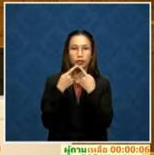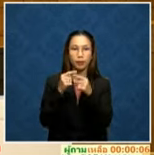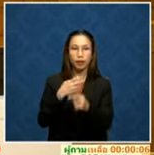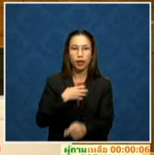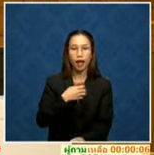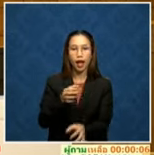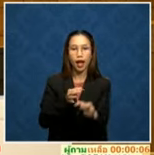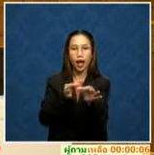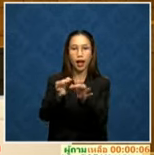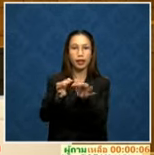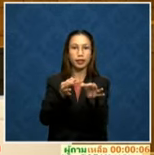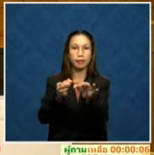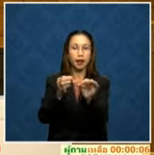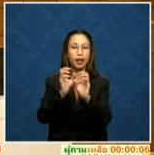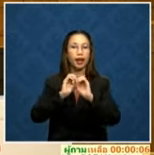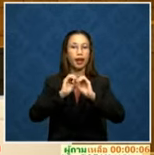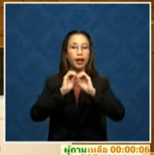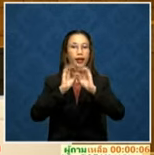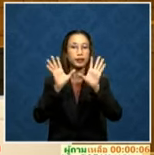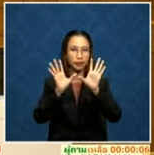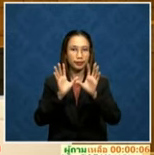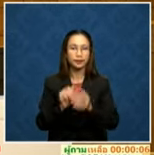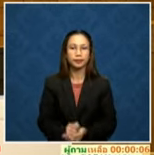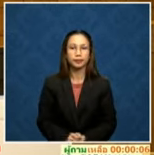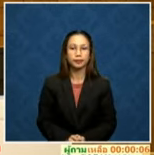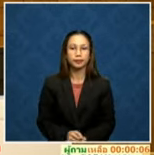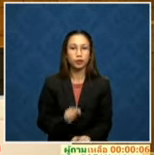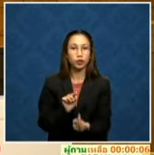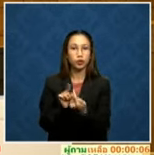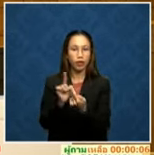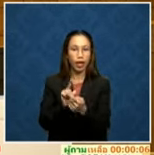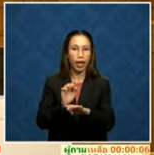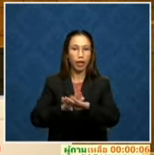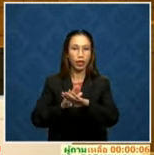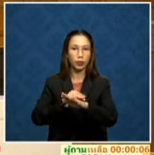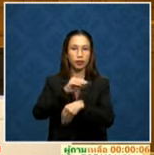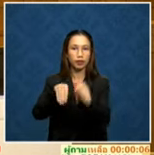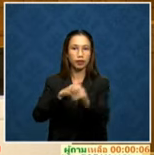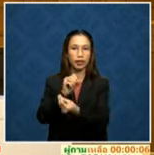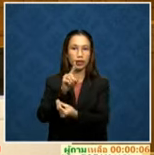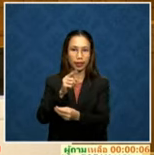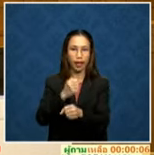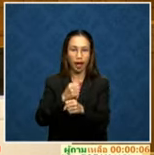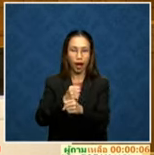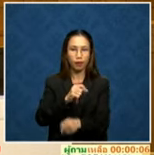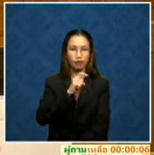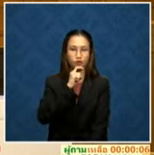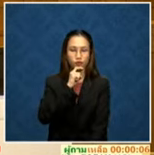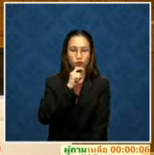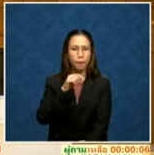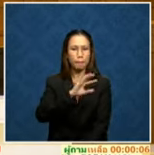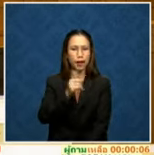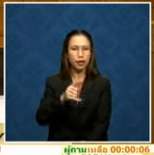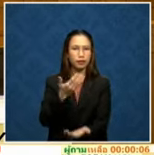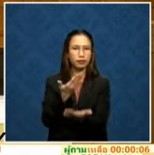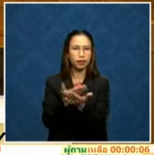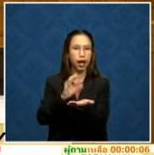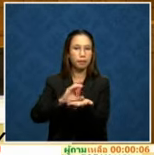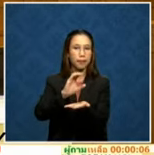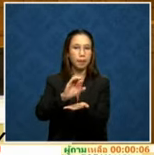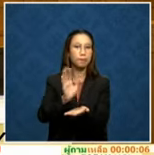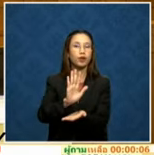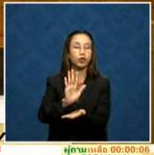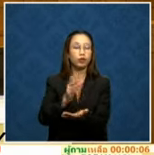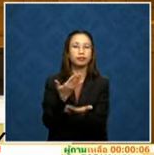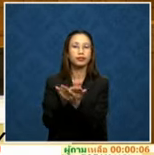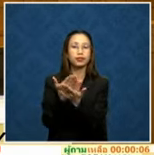ikiวามกระจ่างกัท่าน Simonchicสepyสômครั เรองของกกท้นเศรฐกิ เรากยทำอยต่อเนื่องนะครับบางอย่างไมต้ใช้งานประมาณก็ได้นะครัอย่เช่น ร